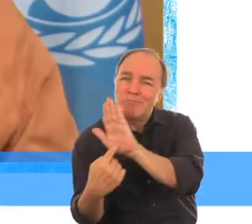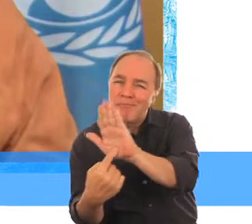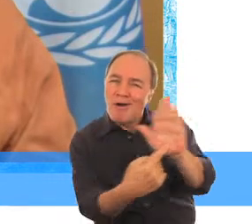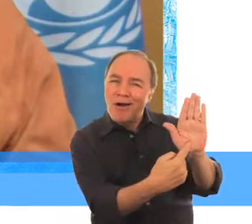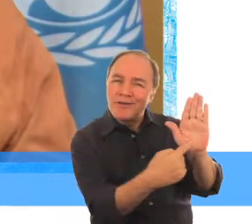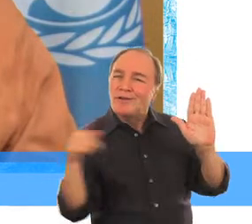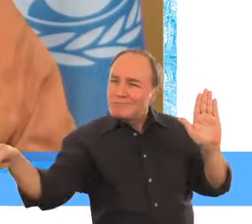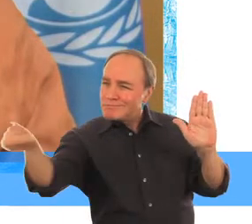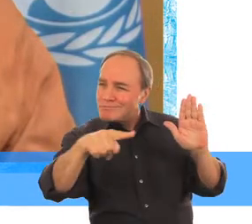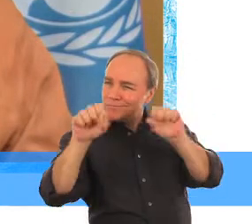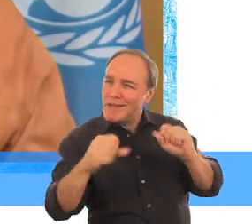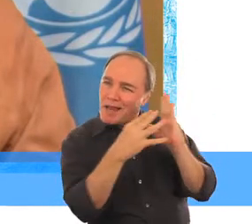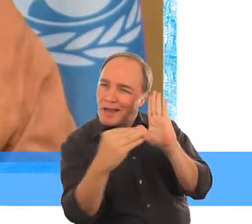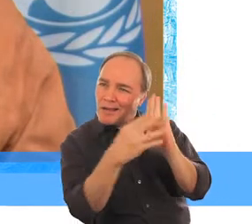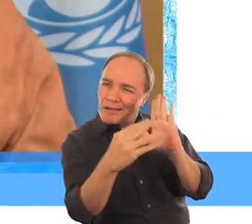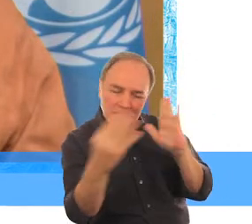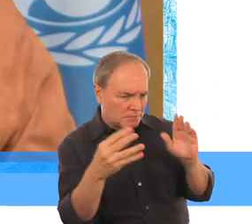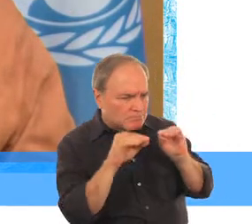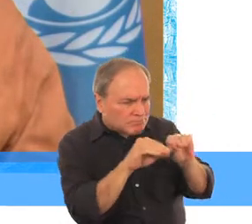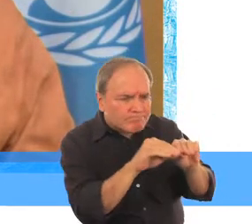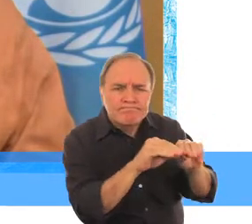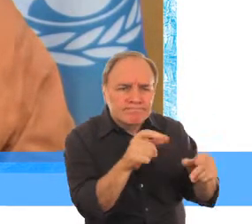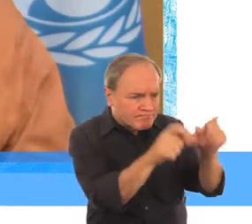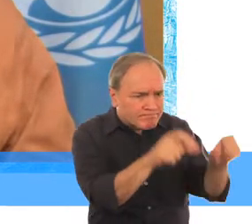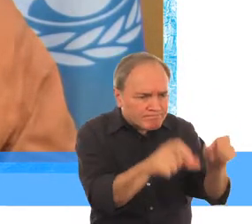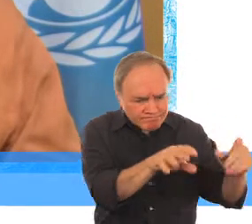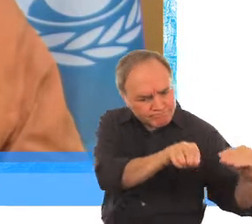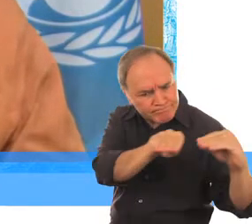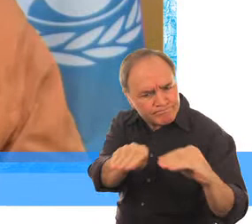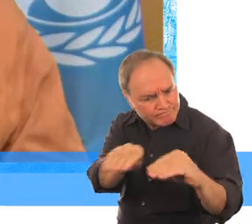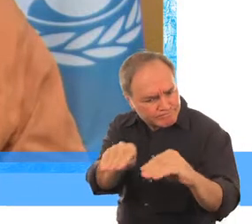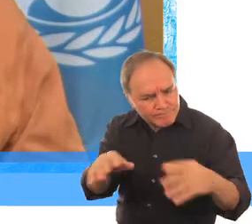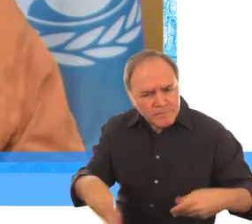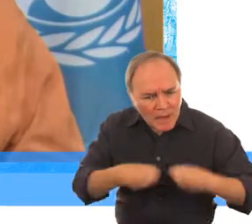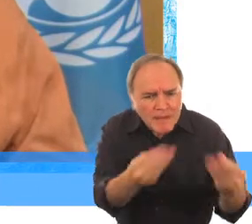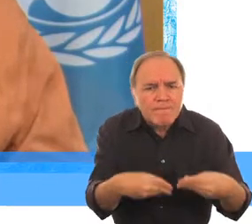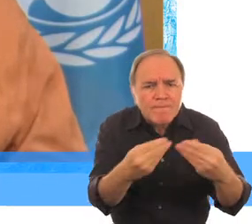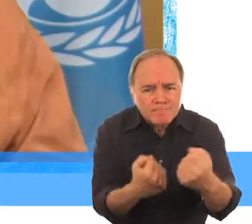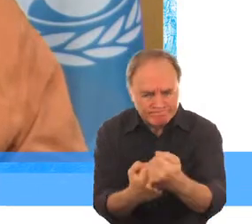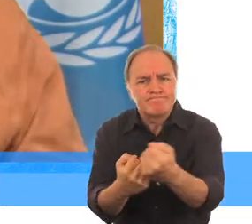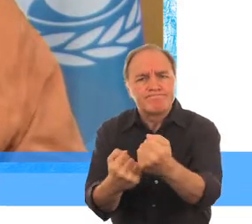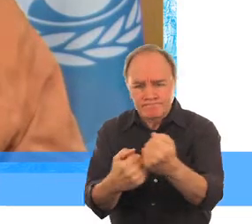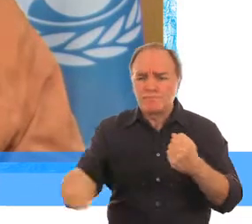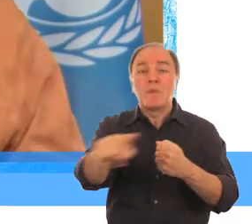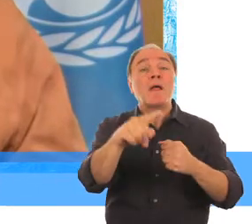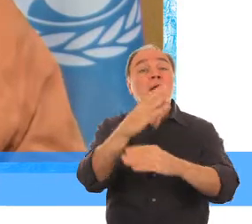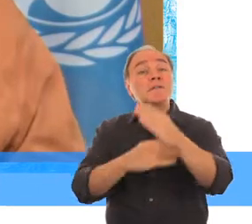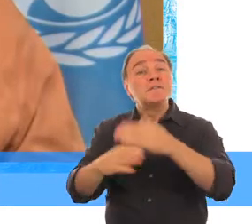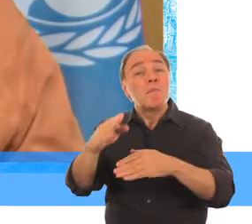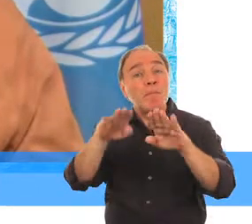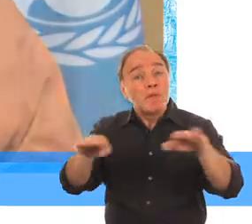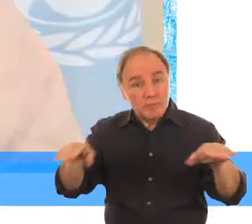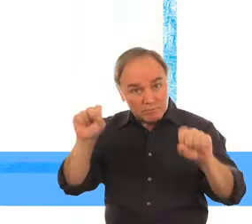formation d'enseignants et d'approvisionnement en ressources destinées à créer les conditions propices à l'inclusion des enfants handicapés dans